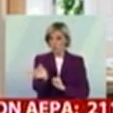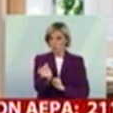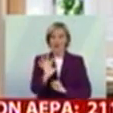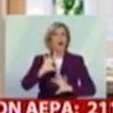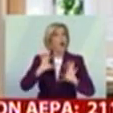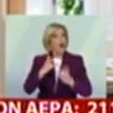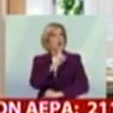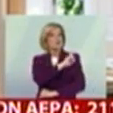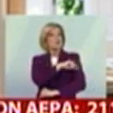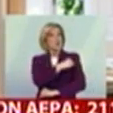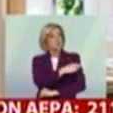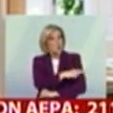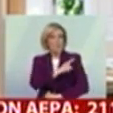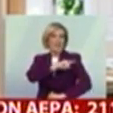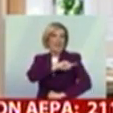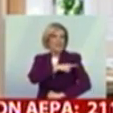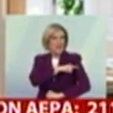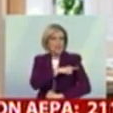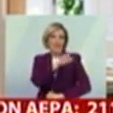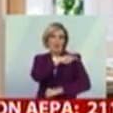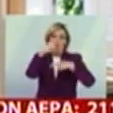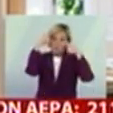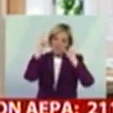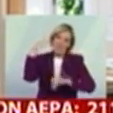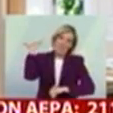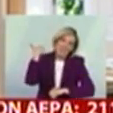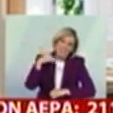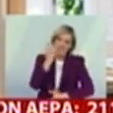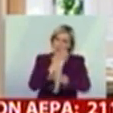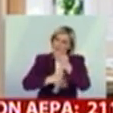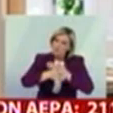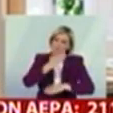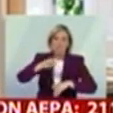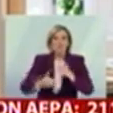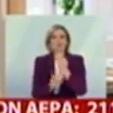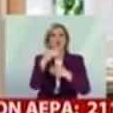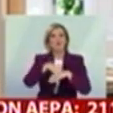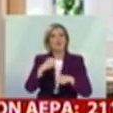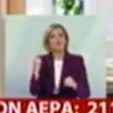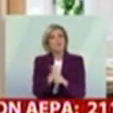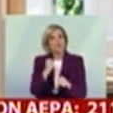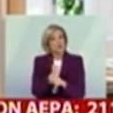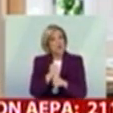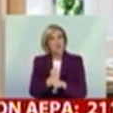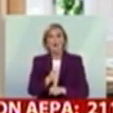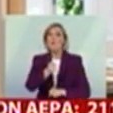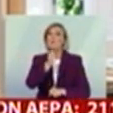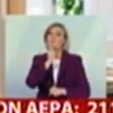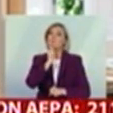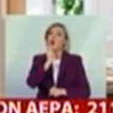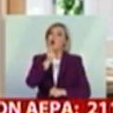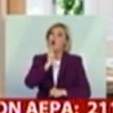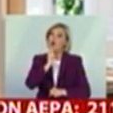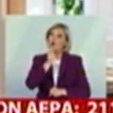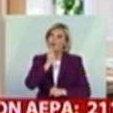τα υπόγεια και να επιβάλλει τα βασανιστήρια, όπως ας πούμε τη